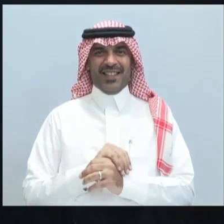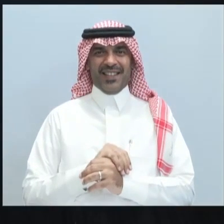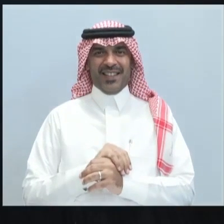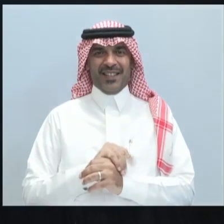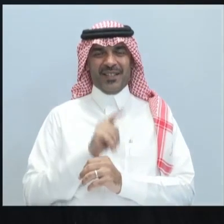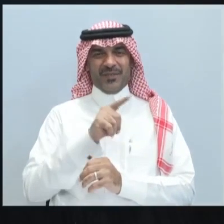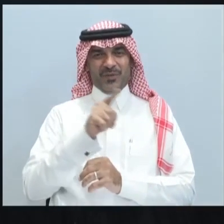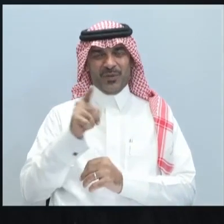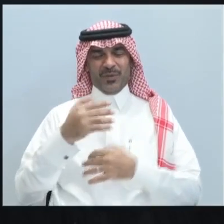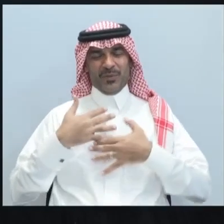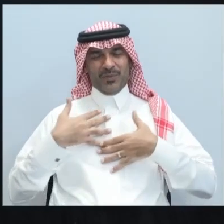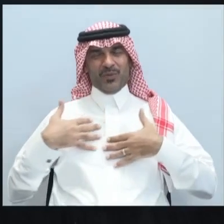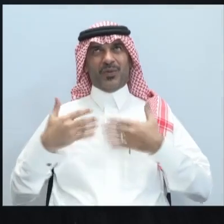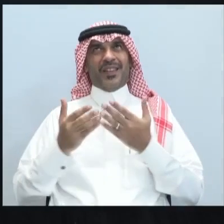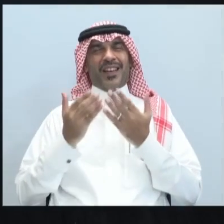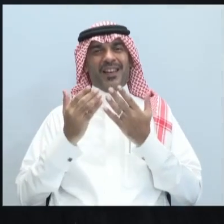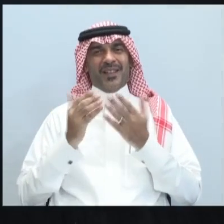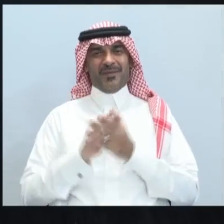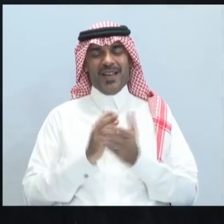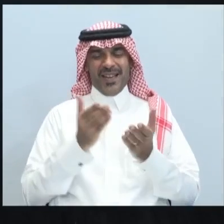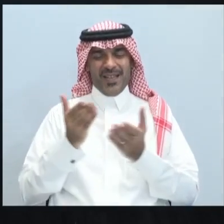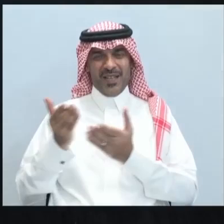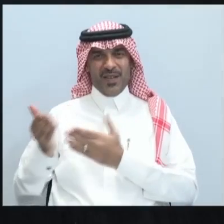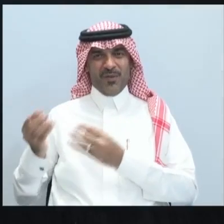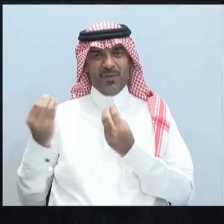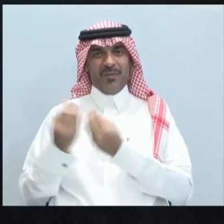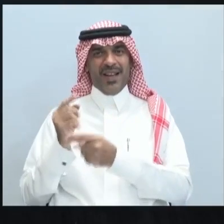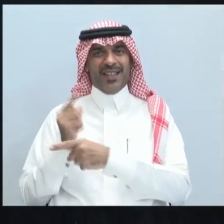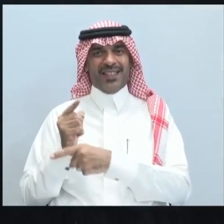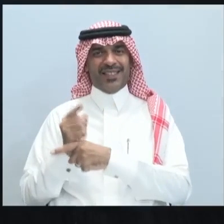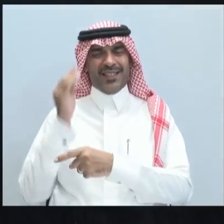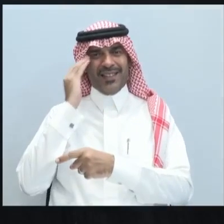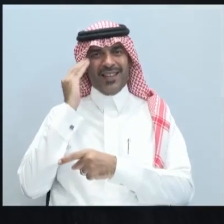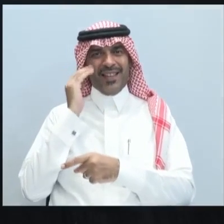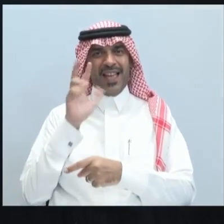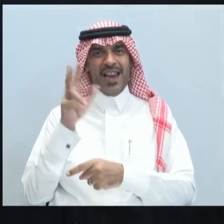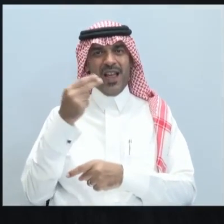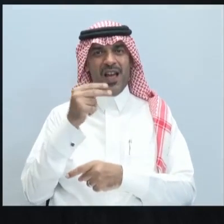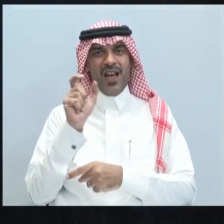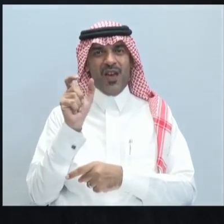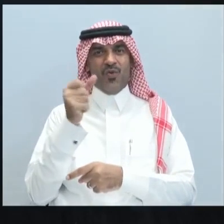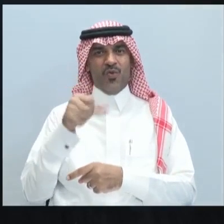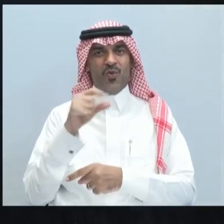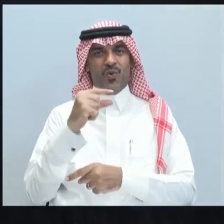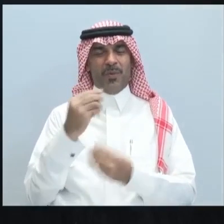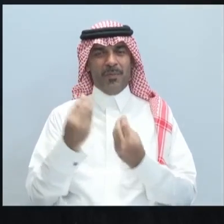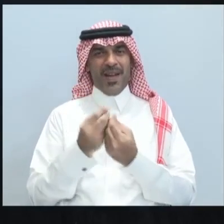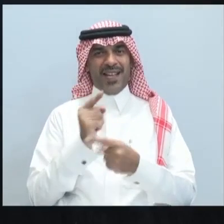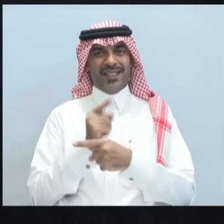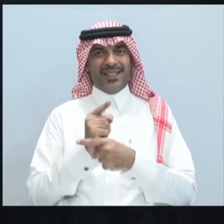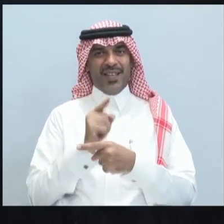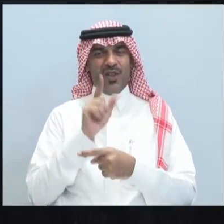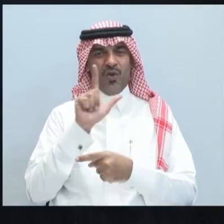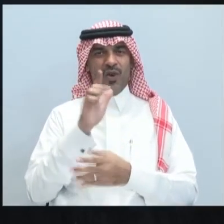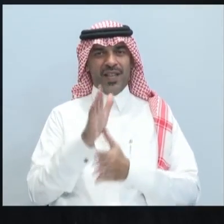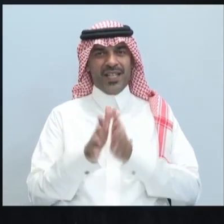يومكم اتمنى ان تكونوا بخير حياكم الله معي معلمتكم الاستاذ العنود العتيبي برفقه زميلنا الاستاذ عماد